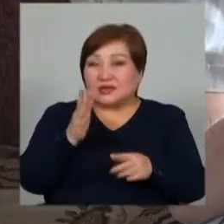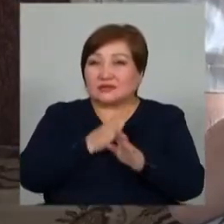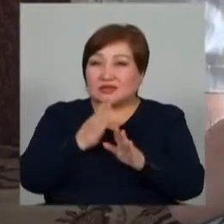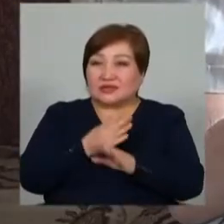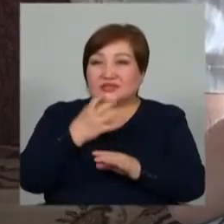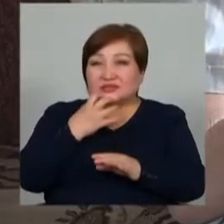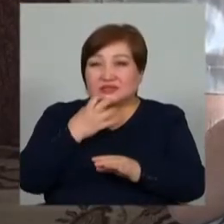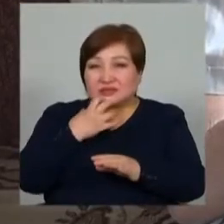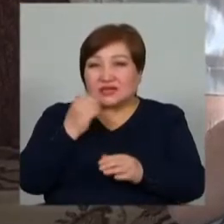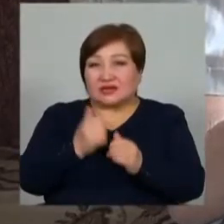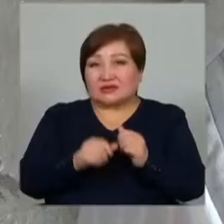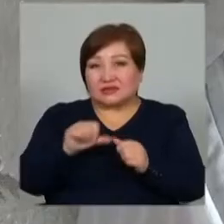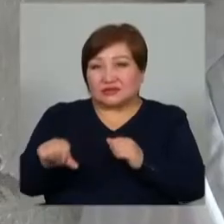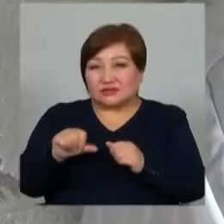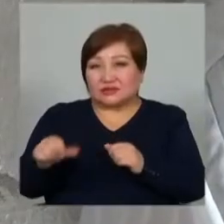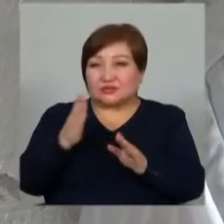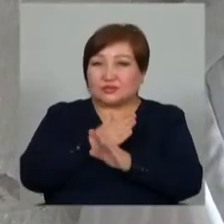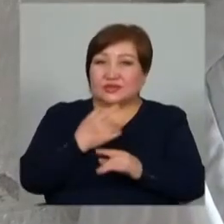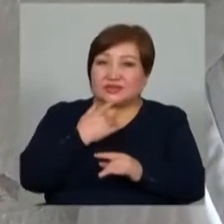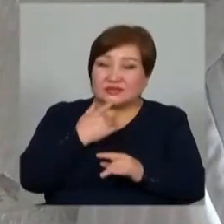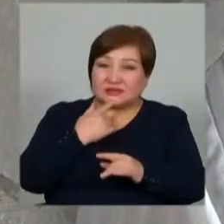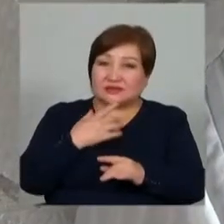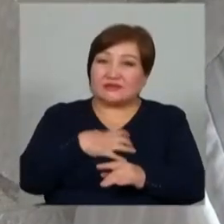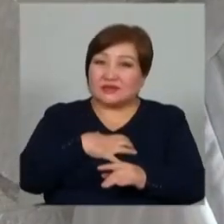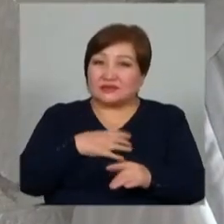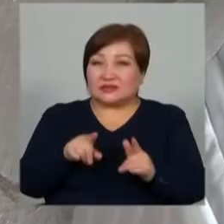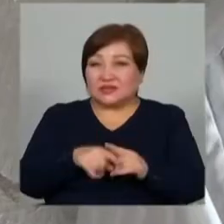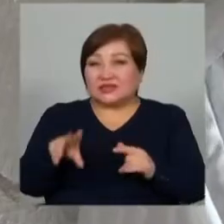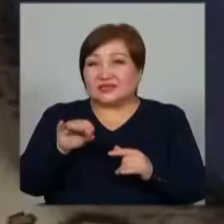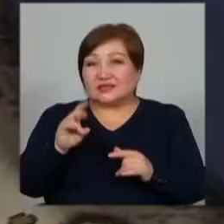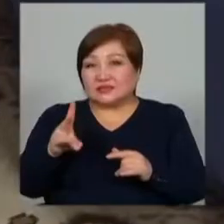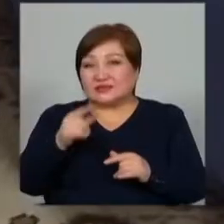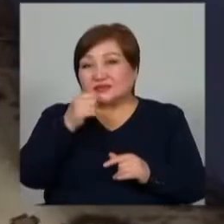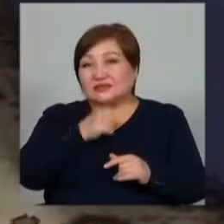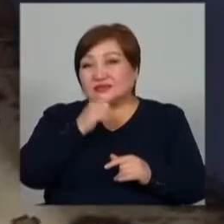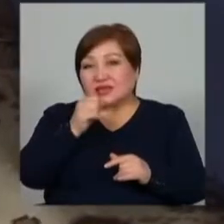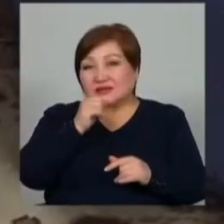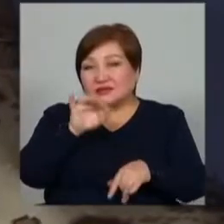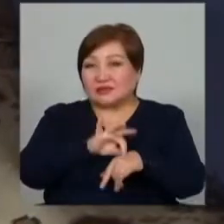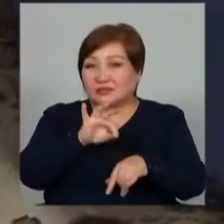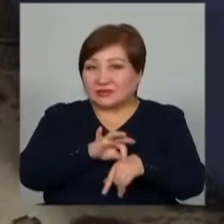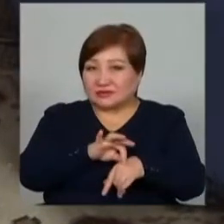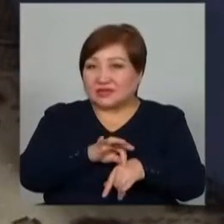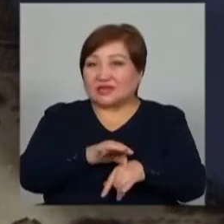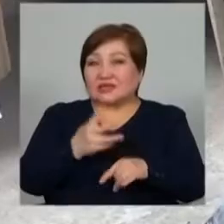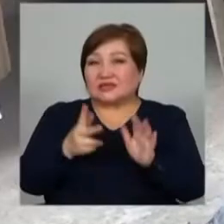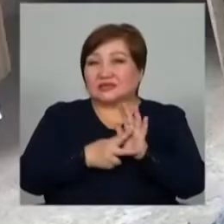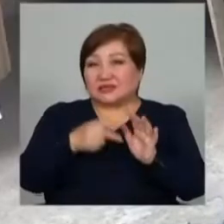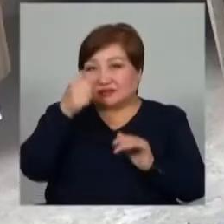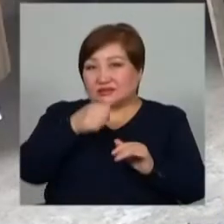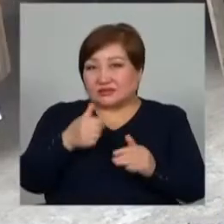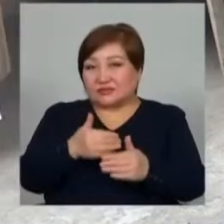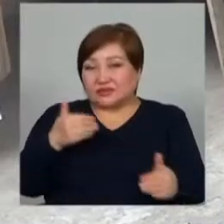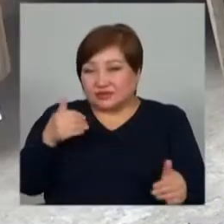Әрқайсысы өздігінше қиын, күрделі. Мысалы, Александр есімді зейнеткер қант диабетімен ауырады. 8 жыл бұрын аяғынан айырылғаны тағы бар. Әйелі